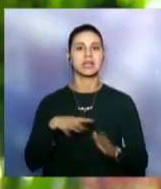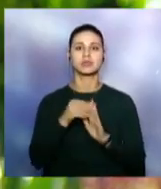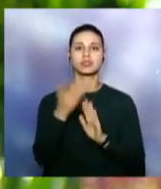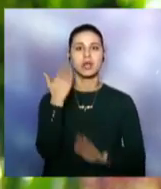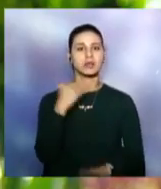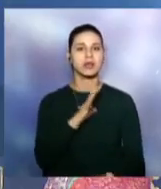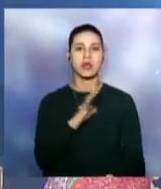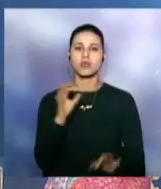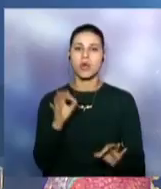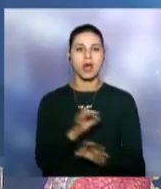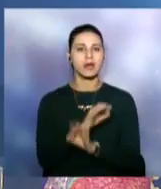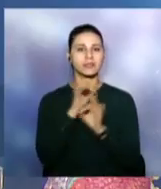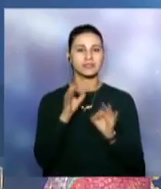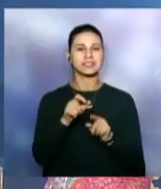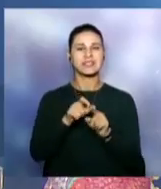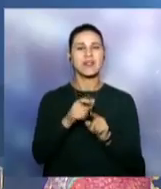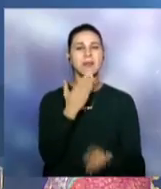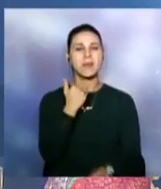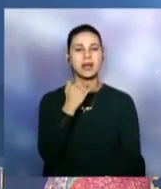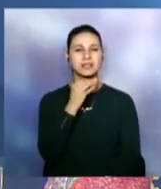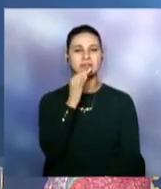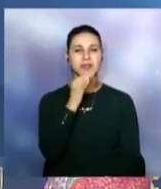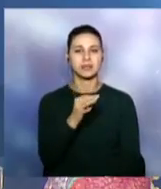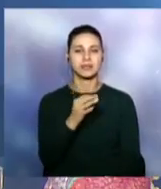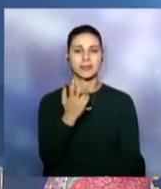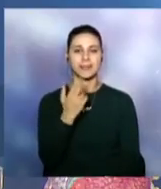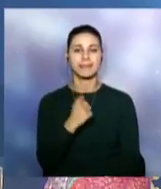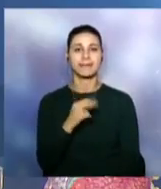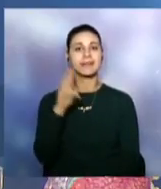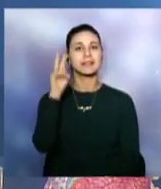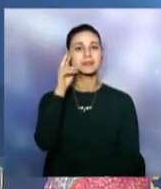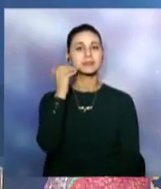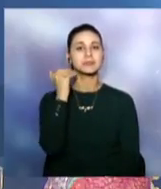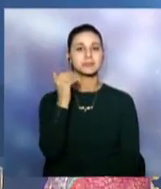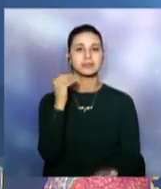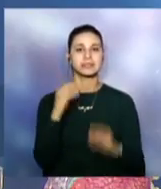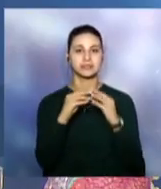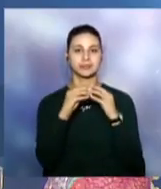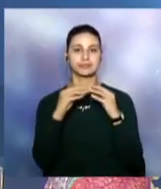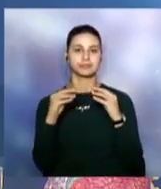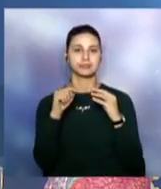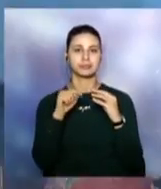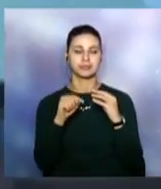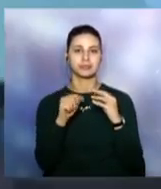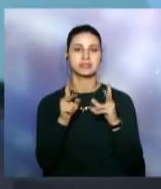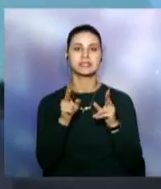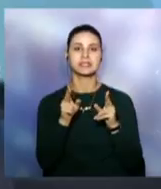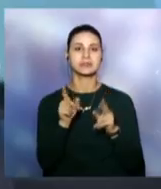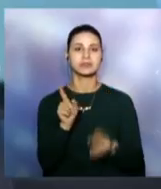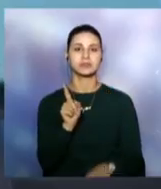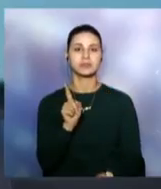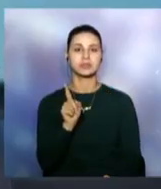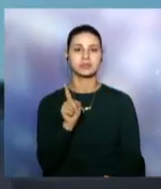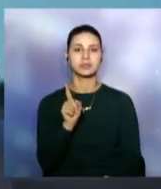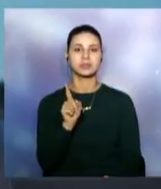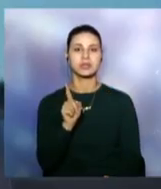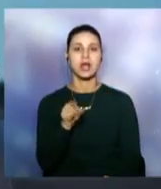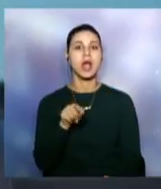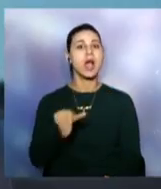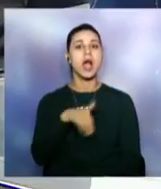ლაპარასკოპიურად. ანუ ამ შემთხვევაში მარტივად უნდა უთხრა, ეს არის სწორი ნაწლავის და ანუსის სიმსივნური ახალ